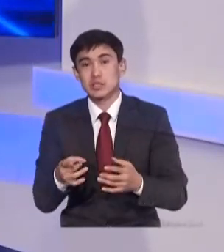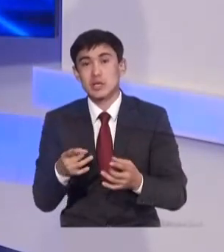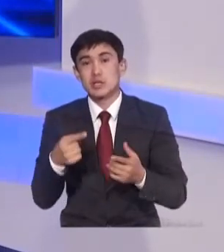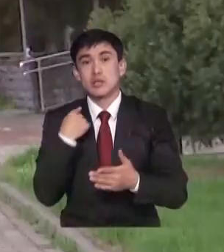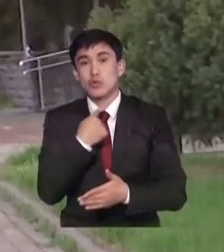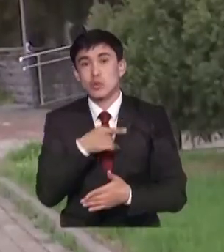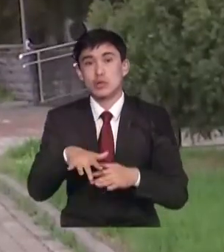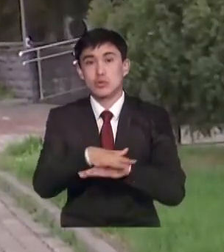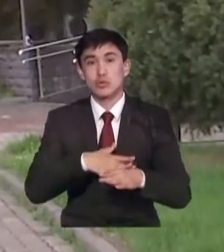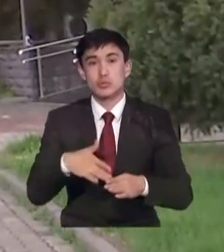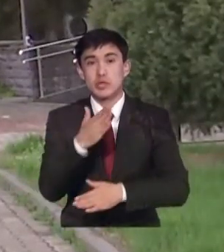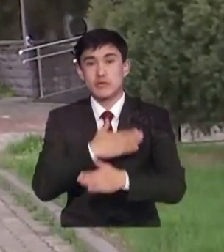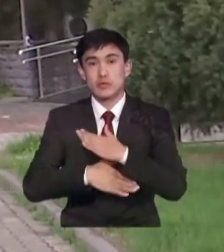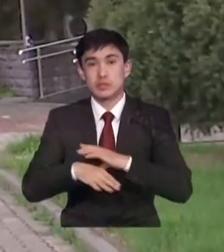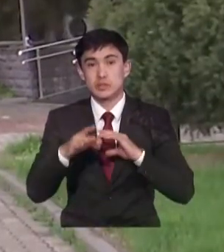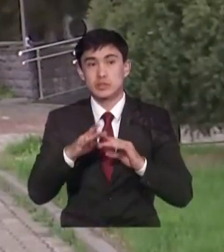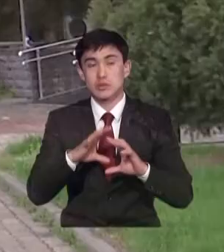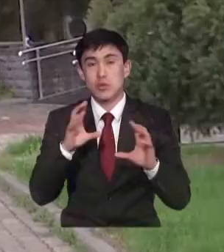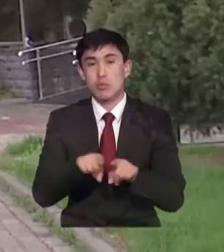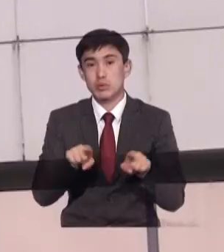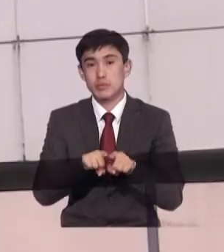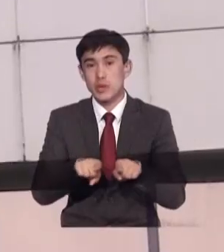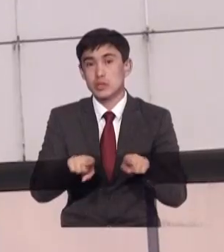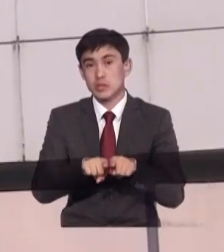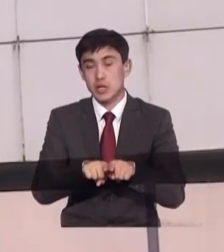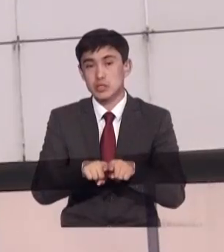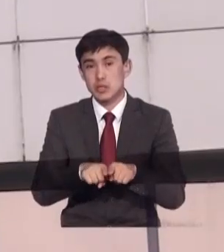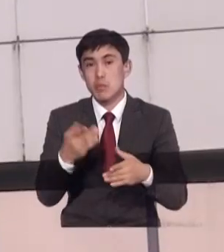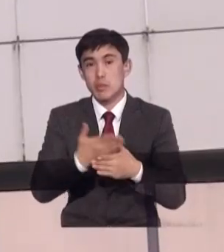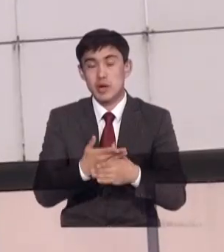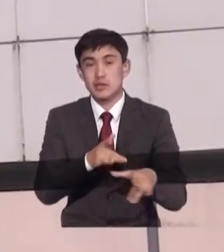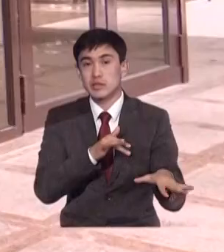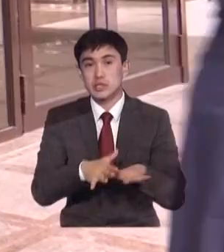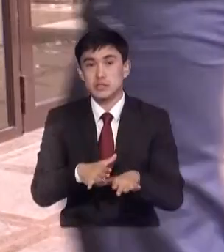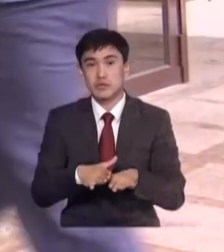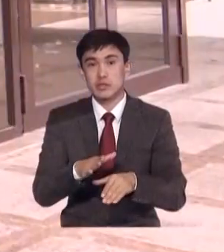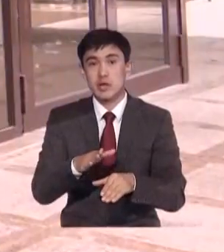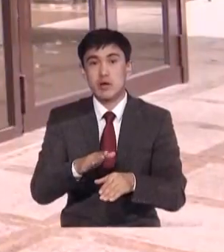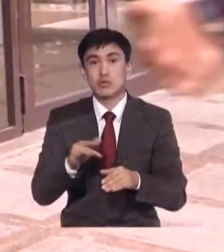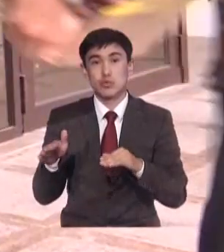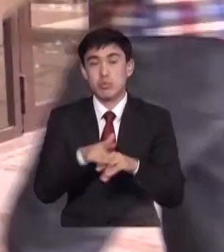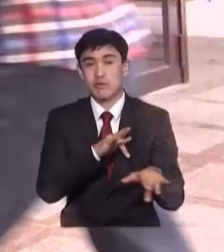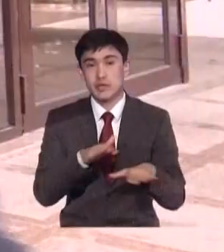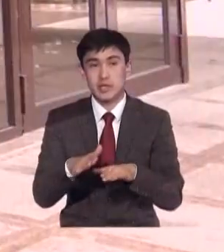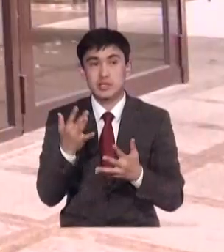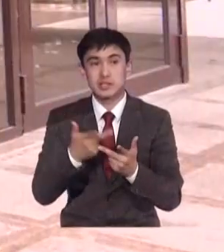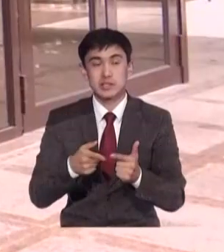В Талдыкургане люди особой заботы никоим образом не отстают и даже действуют в авангарде благого дела.